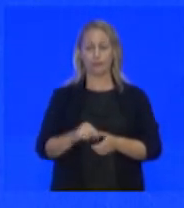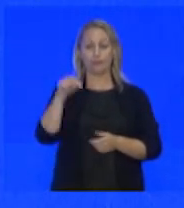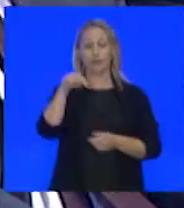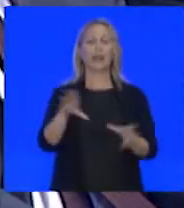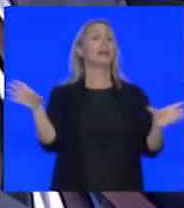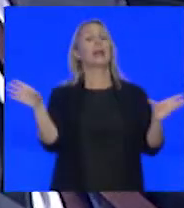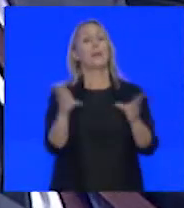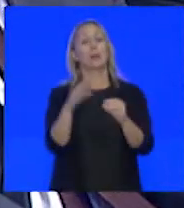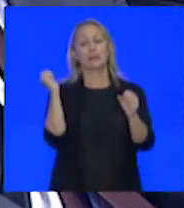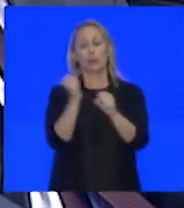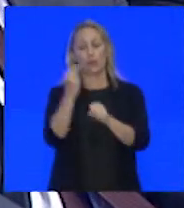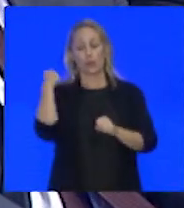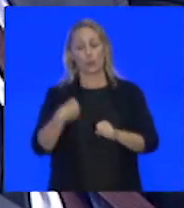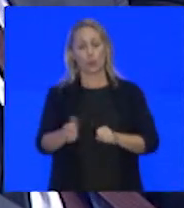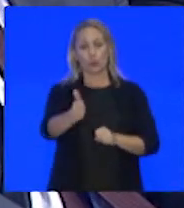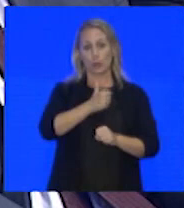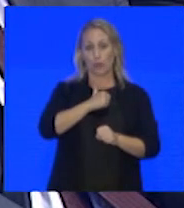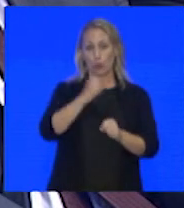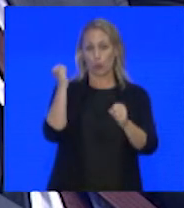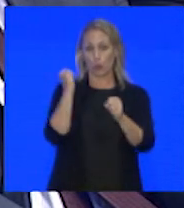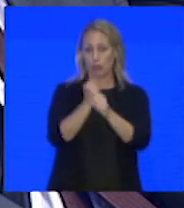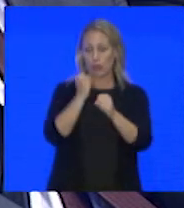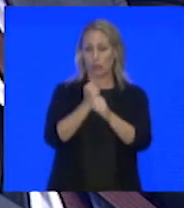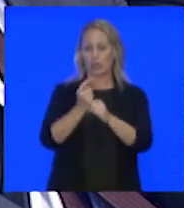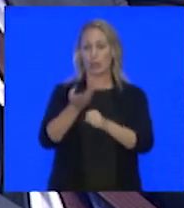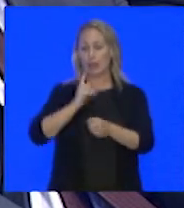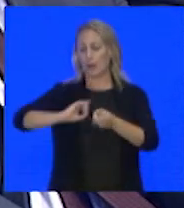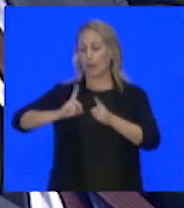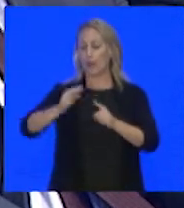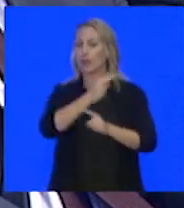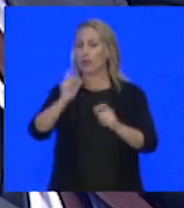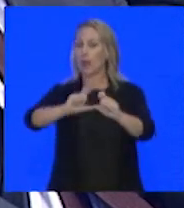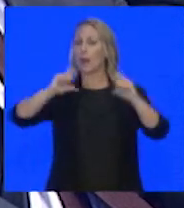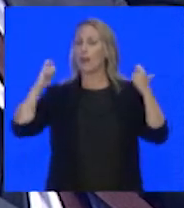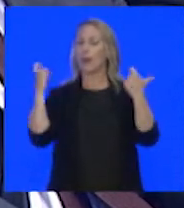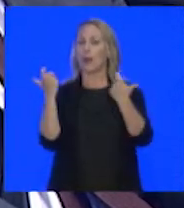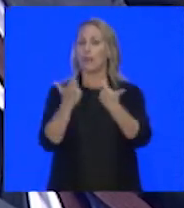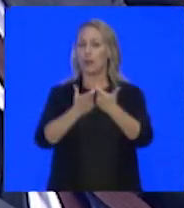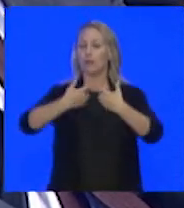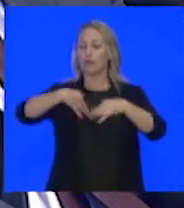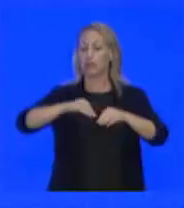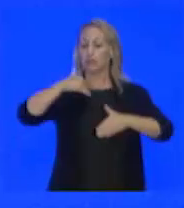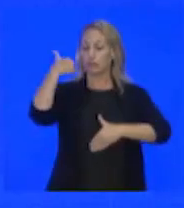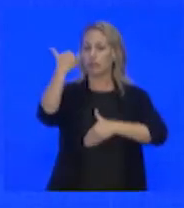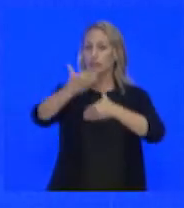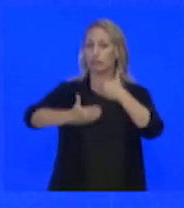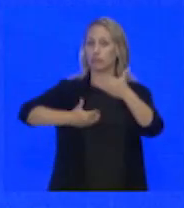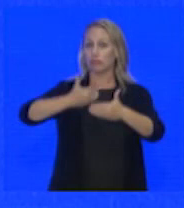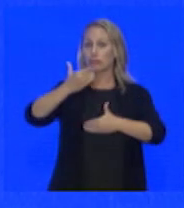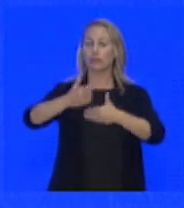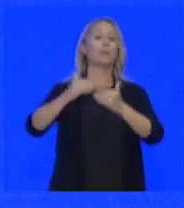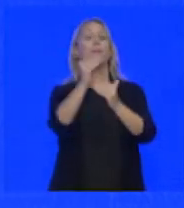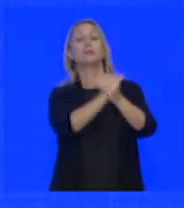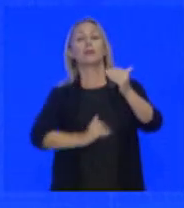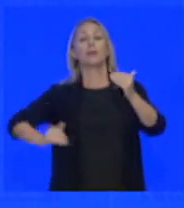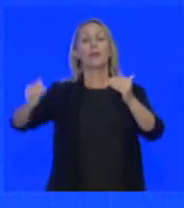και ιδιωτικού τομέα και σε συνεννόηση και με την Περιφέρεια, προχωρά επίσης η αναβάθμιση